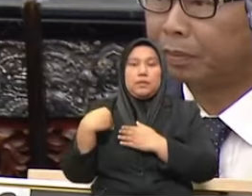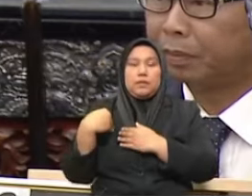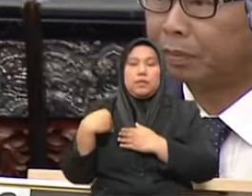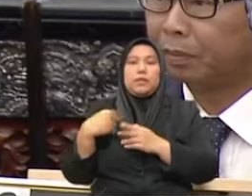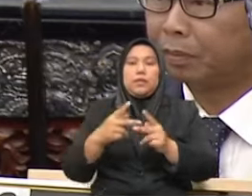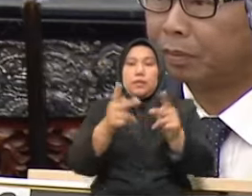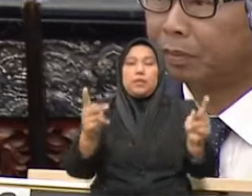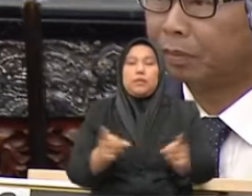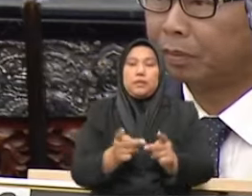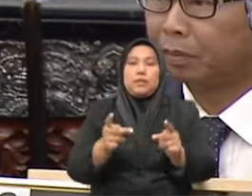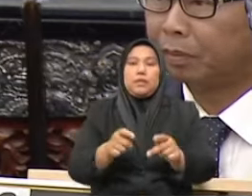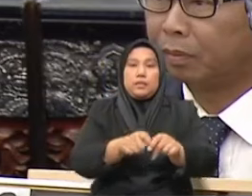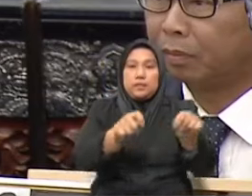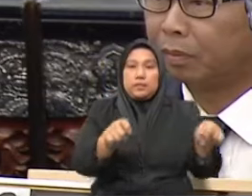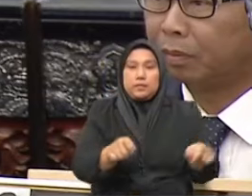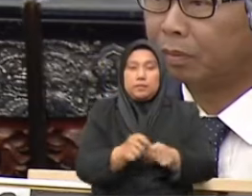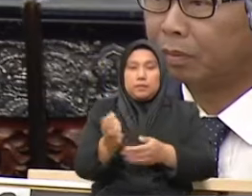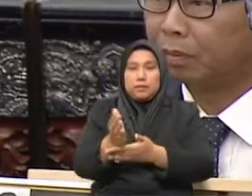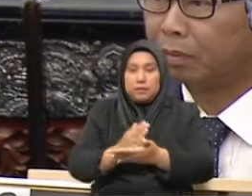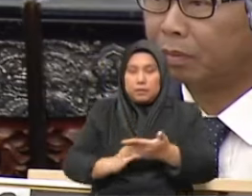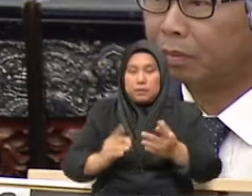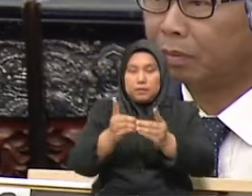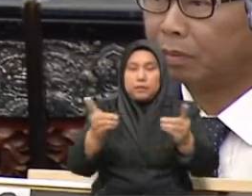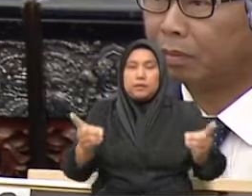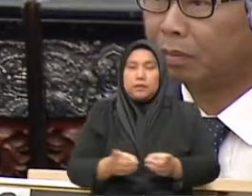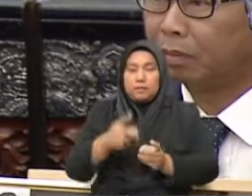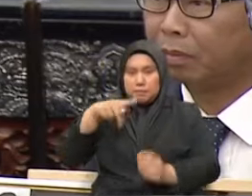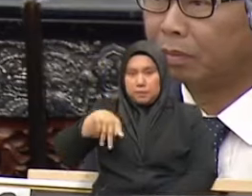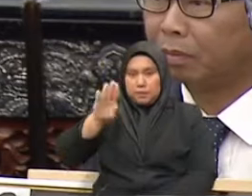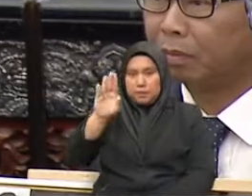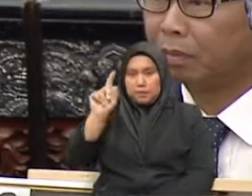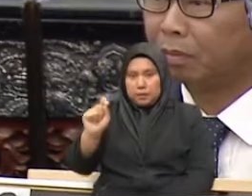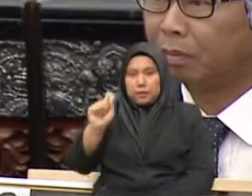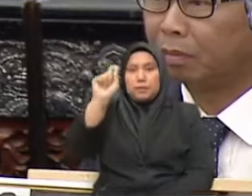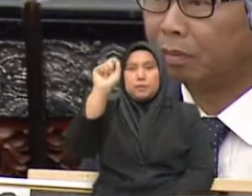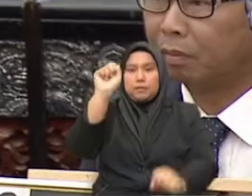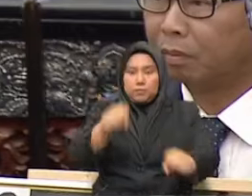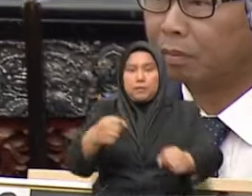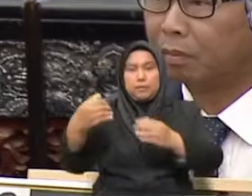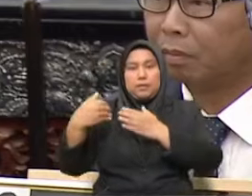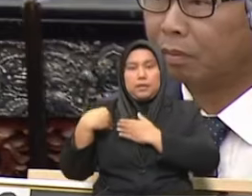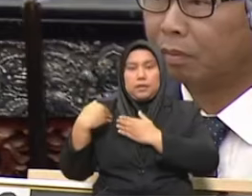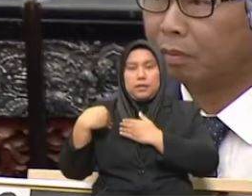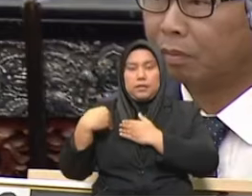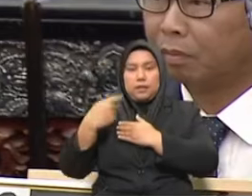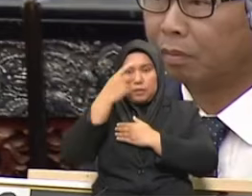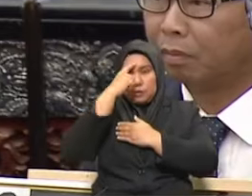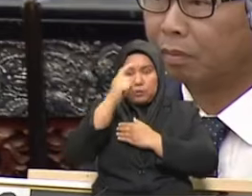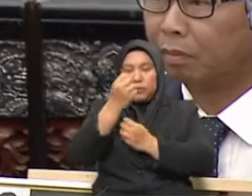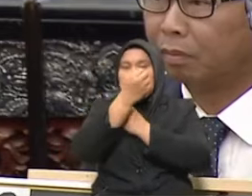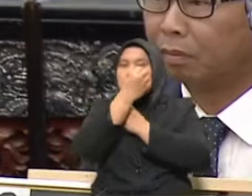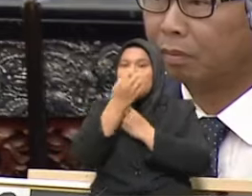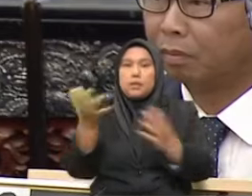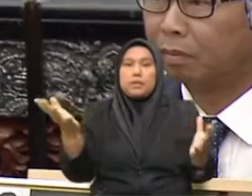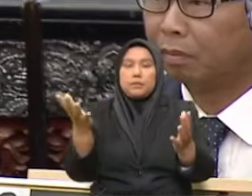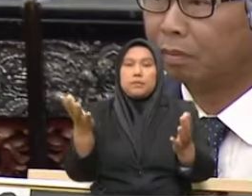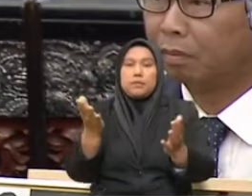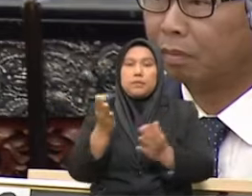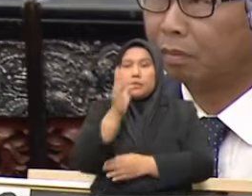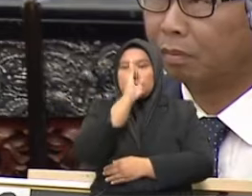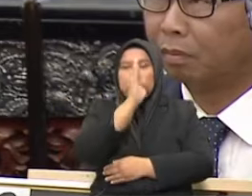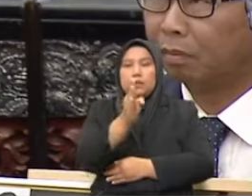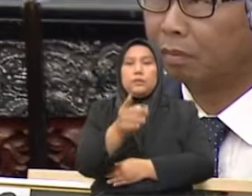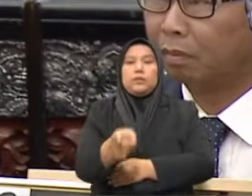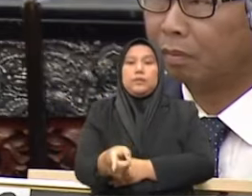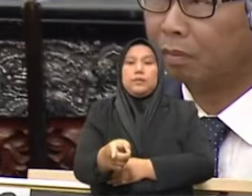setempat ataupun setengah daerah, PBT boleh memainkan peranan untuk memberikan makluman terus